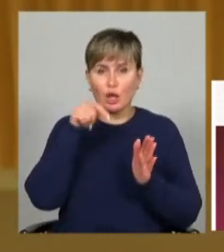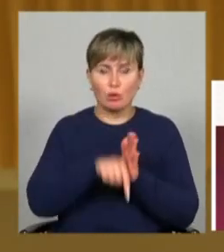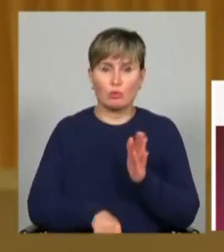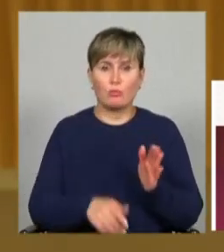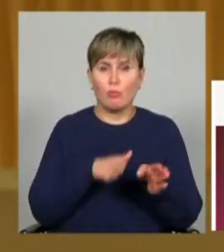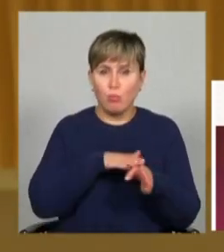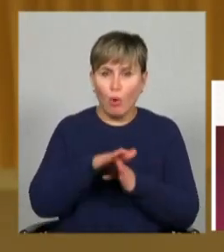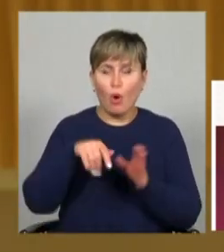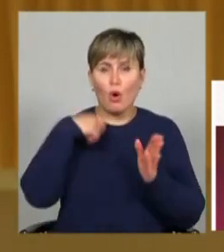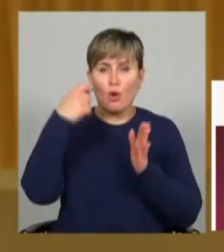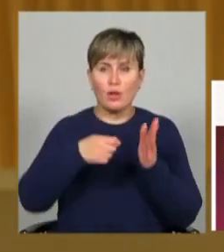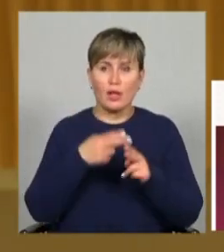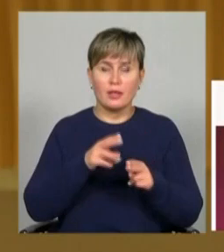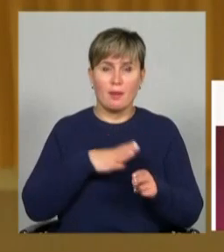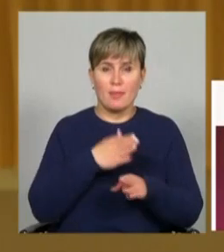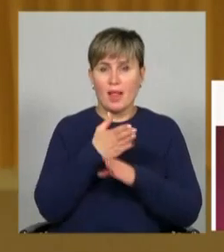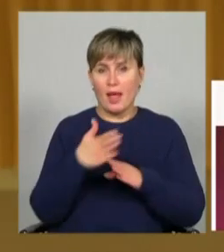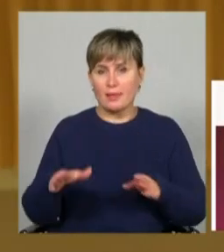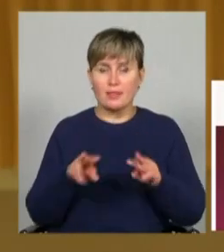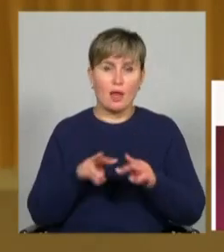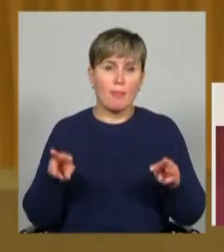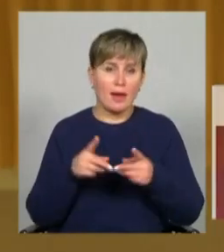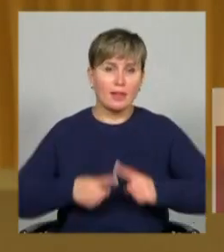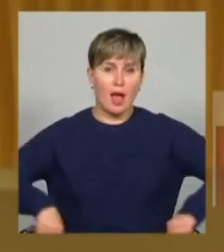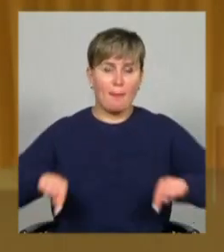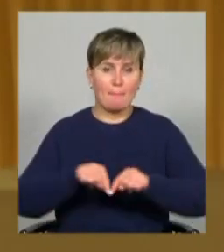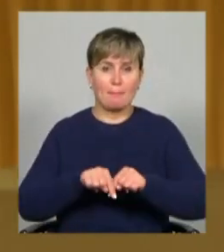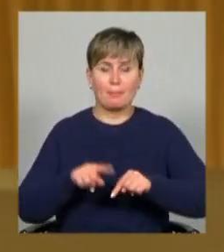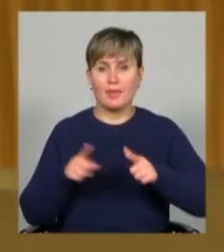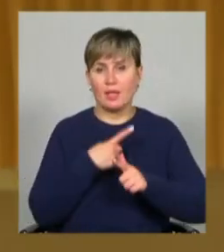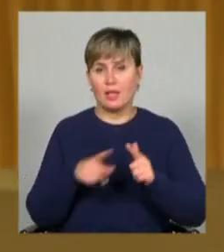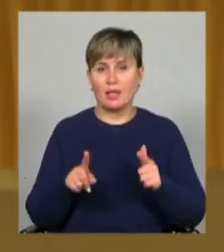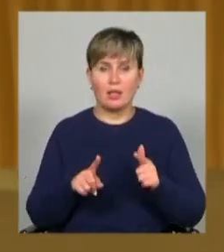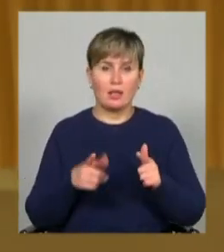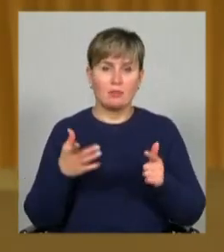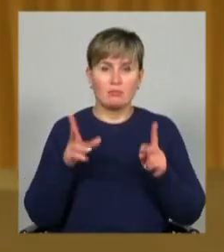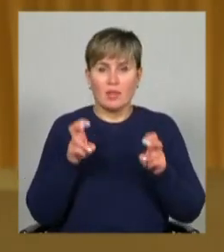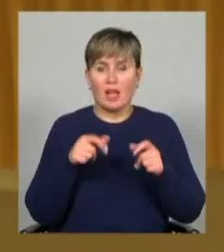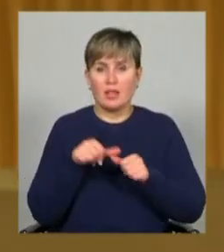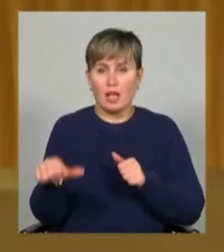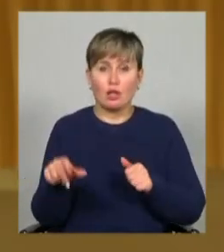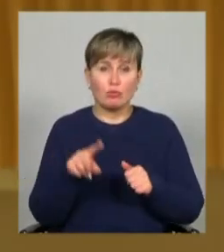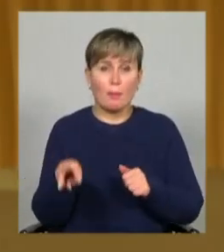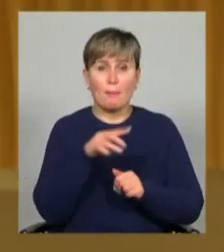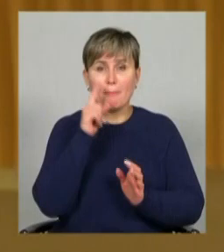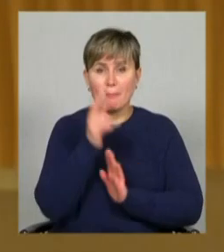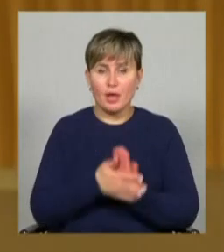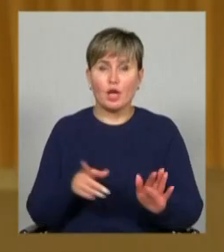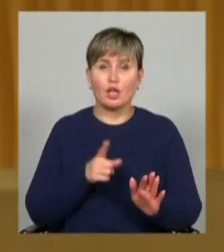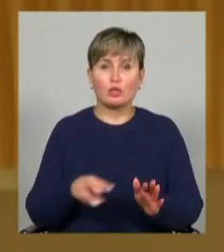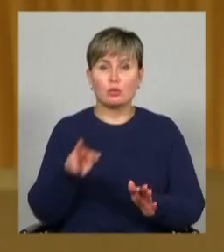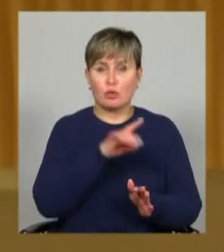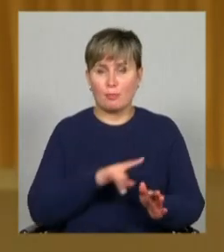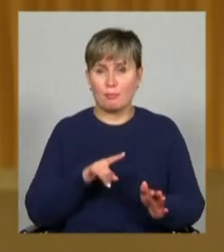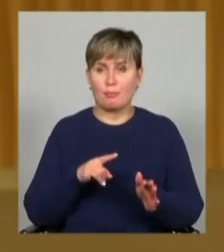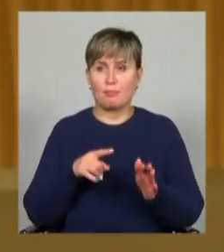полнометражного. И это был отдельный департамент, я не знаю, это отдельный там питчинг. Чтобы мы понимали, что мы запускаем, например,